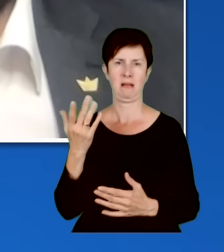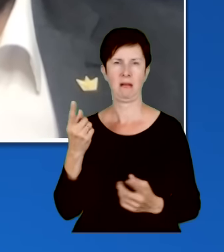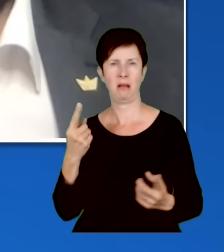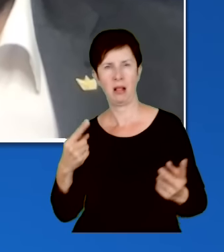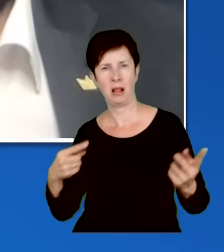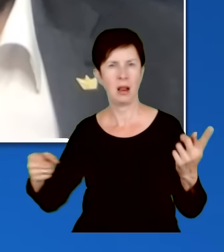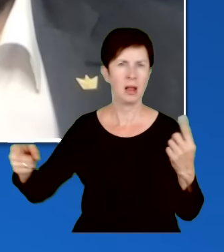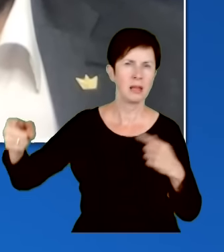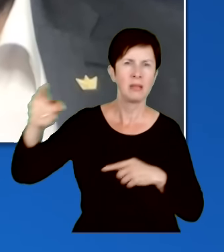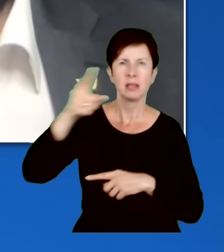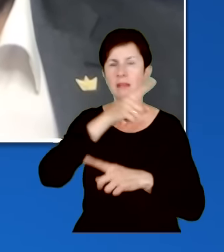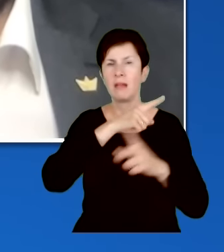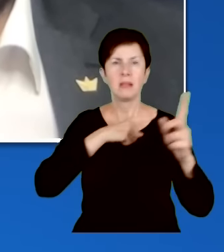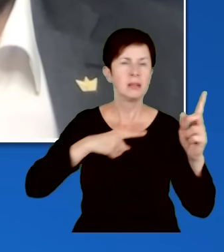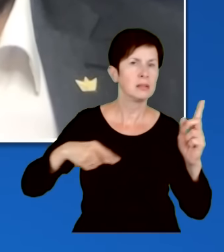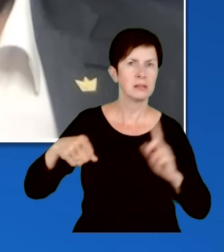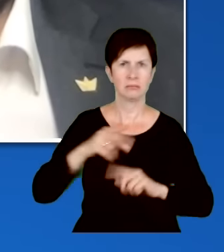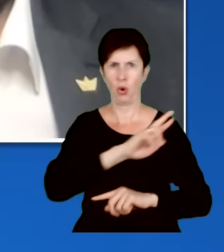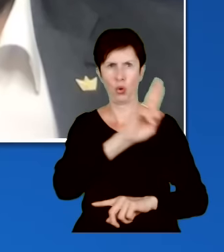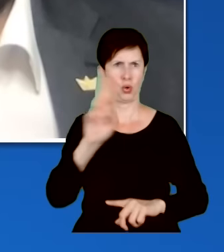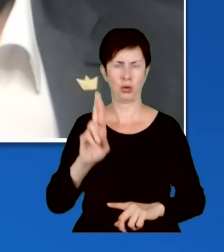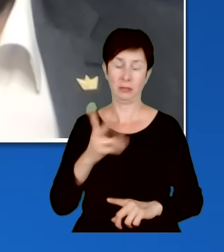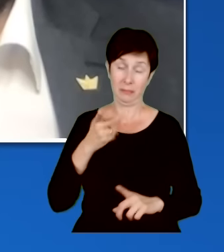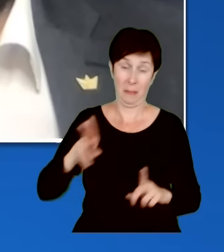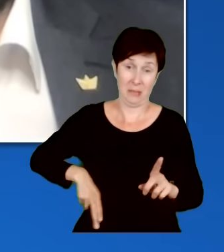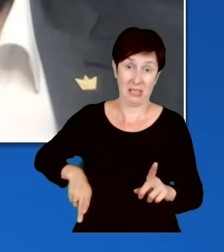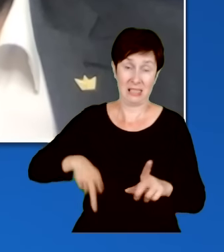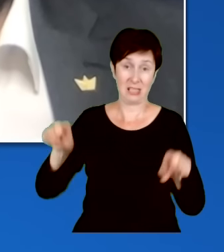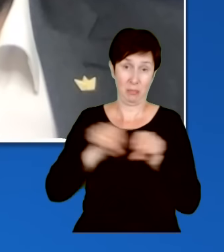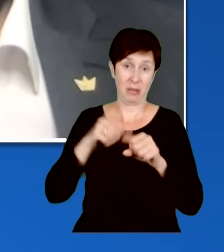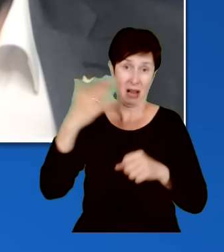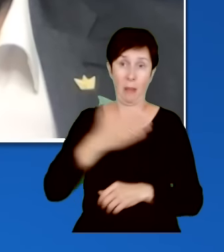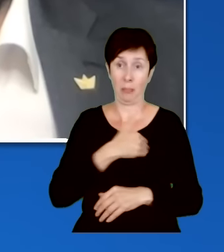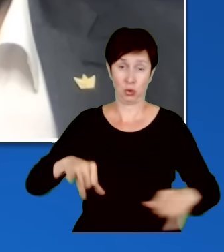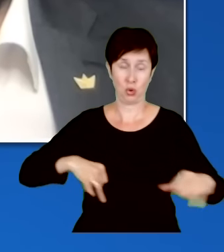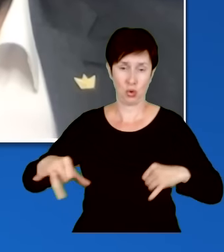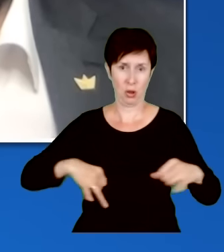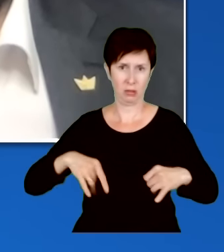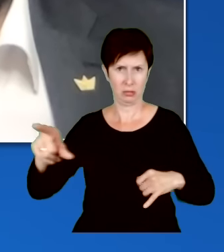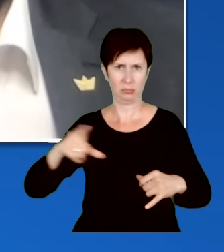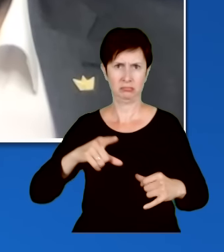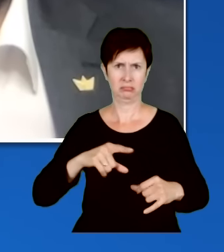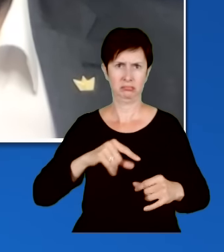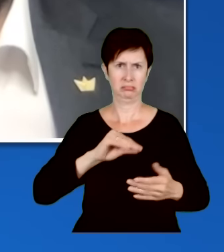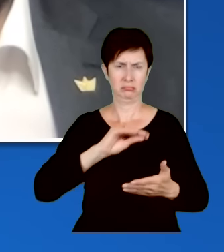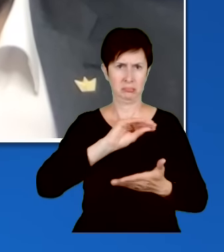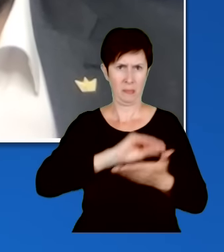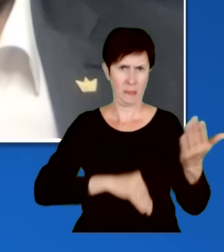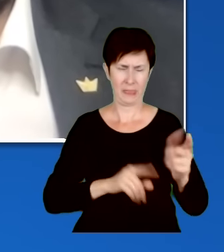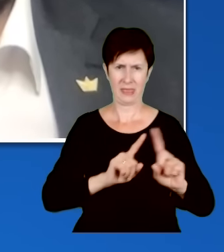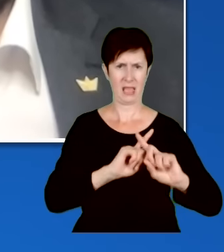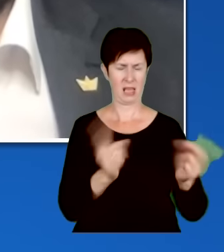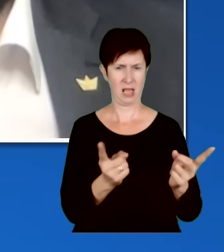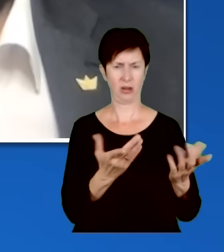zapleczu ktoś się Zobowiązał czy Minister Sprawiedliwości No polski rząd zobowiązywał się do czegoś innego i